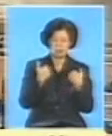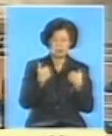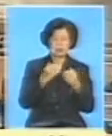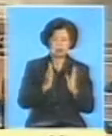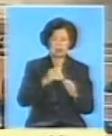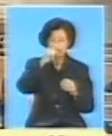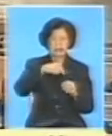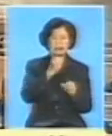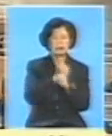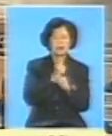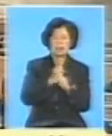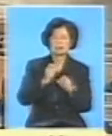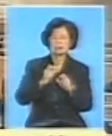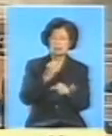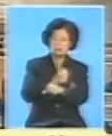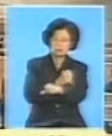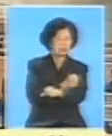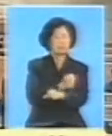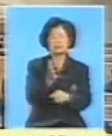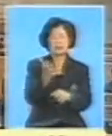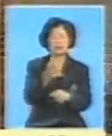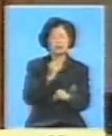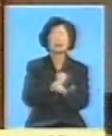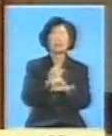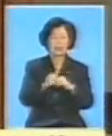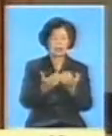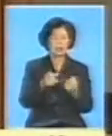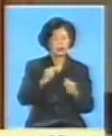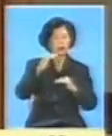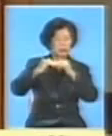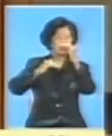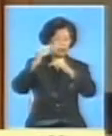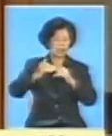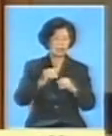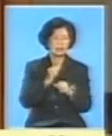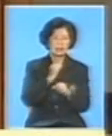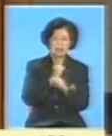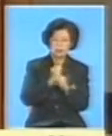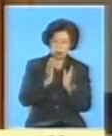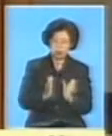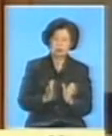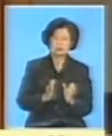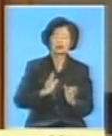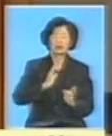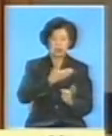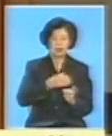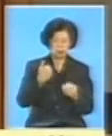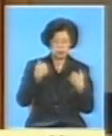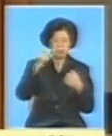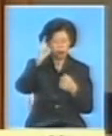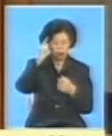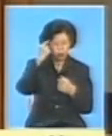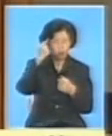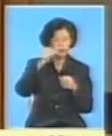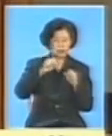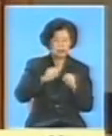จริงๆคนไทยก็ไม่ทำงานเหล่านี้จะทำยังไงแล้วจะทำยังไงเราก็ต้องพัฒนาปรับปรุงคนของเราให้มันมีความรู้ความสามารถถ้าไม่ทำ